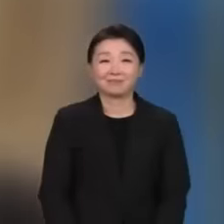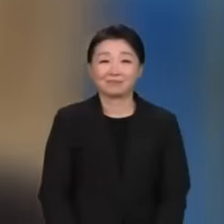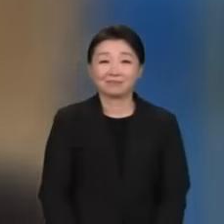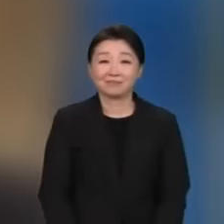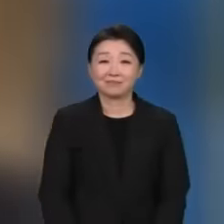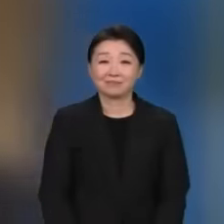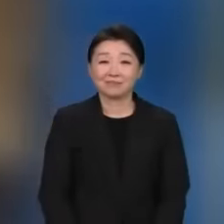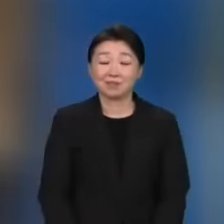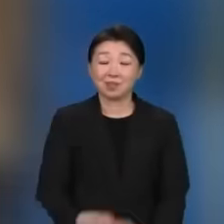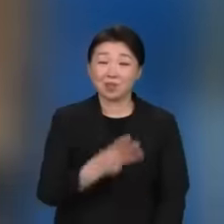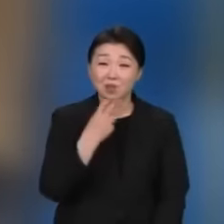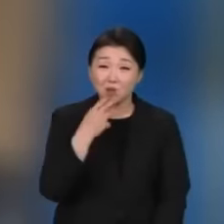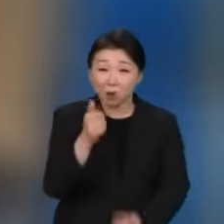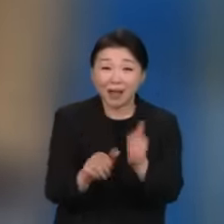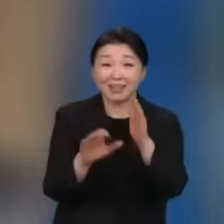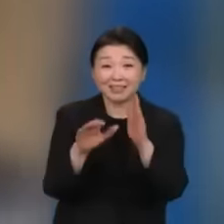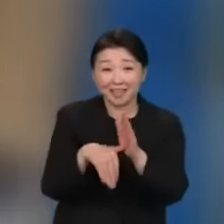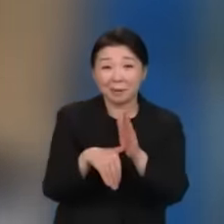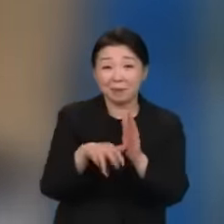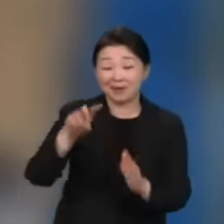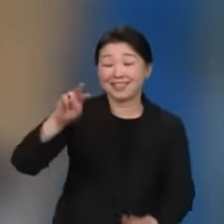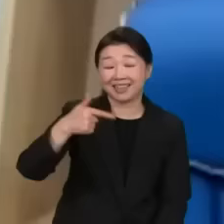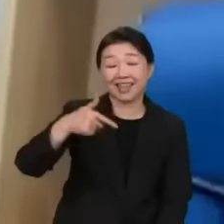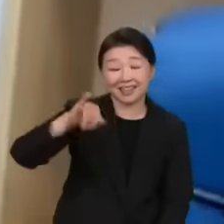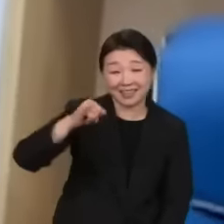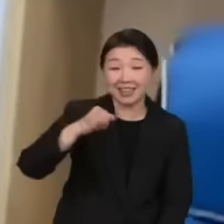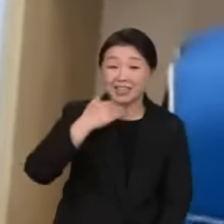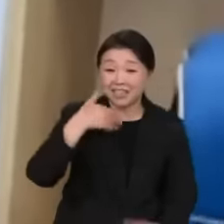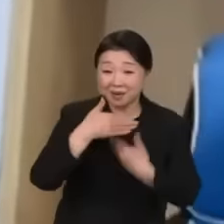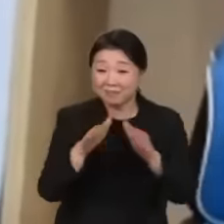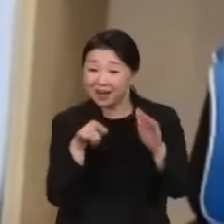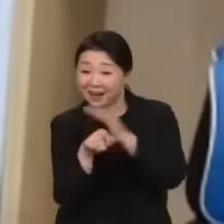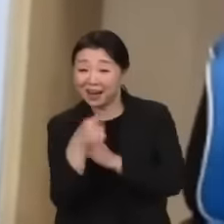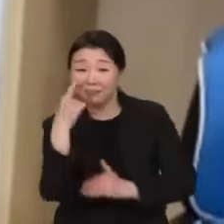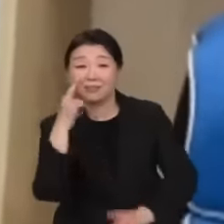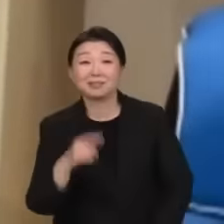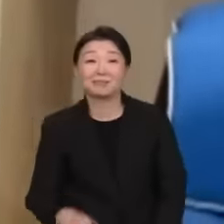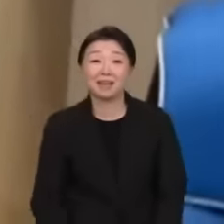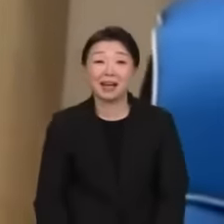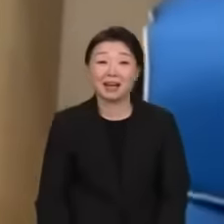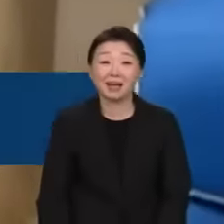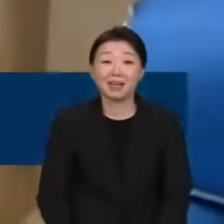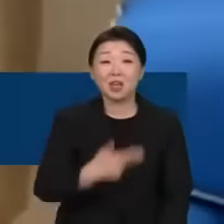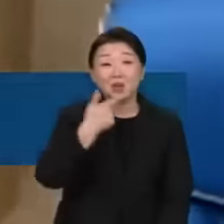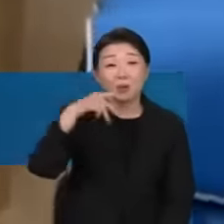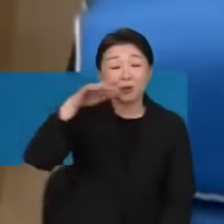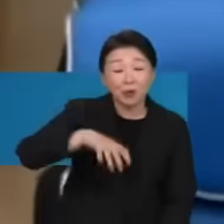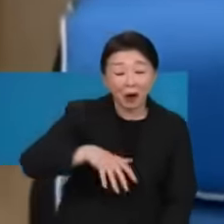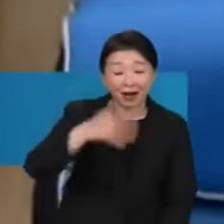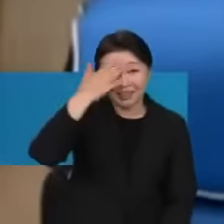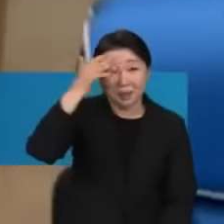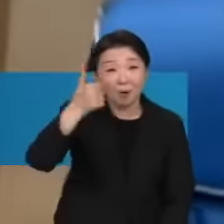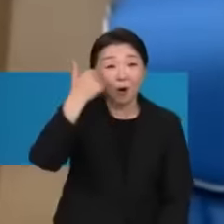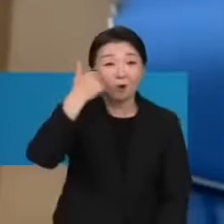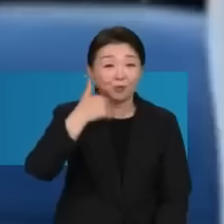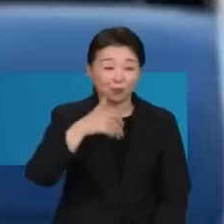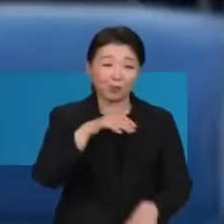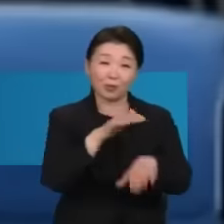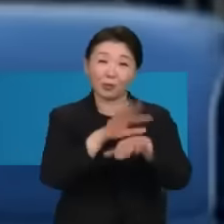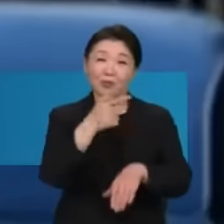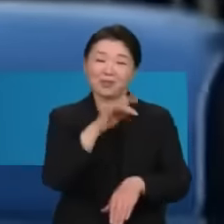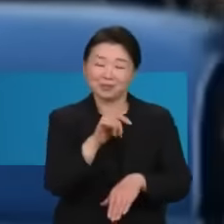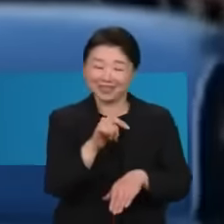서울 시리즈를 치르는 샌디에고의 락커룸 한번 가볼까요? 그곳엔 토트넘의 캡틴 손흥민 선수의